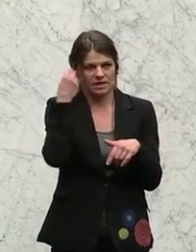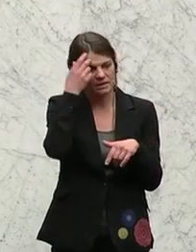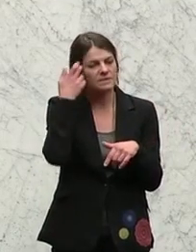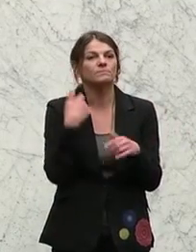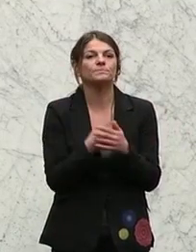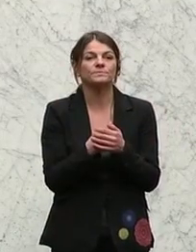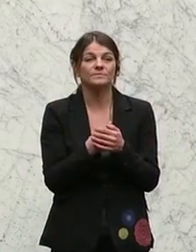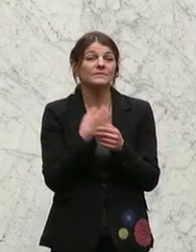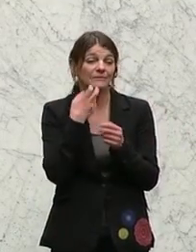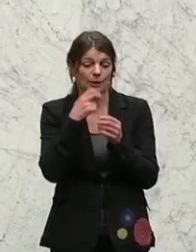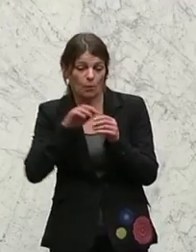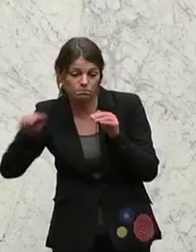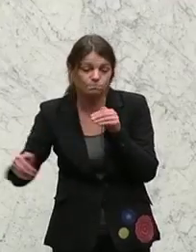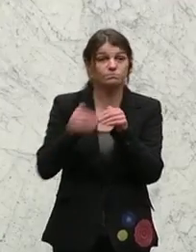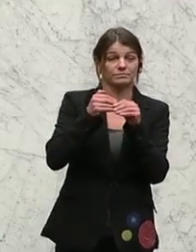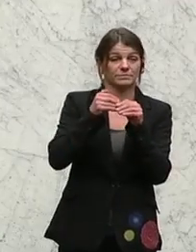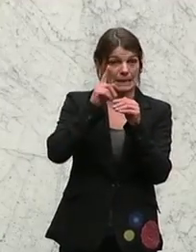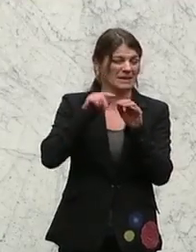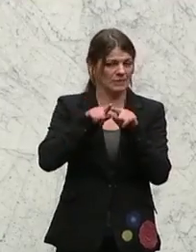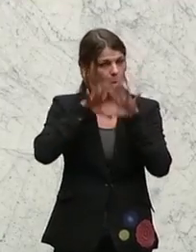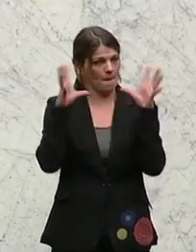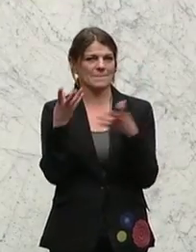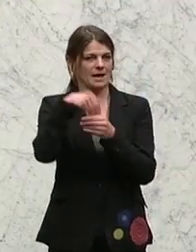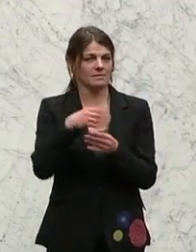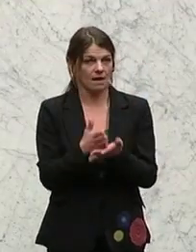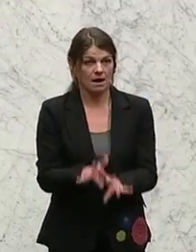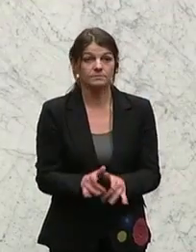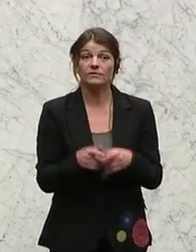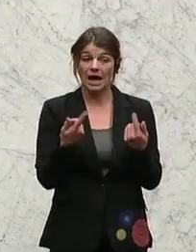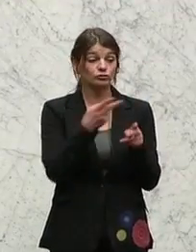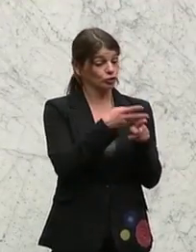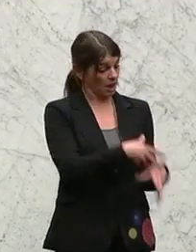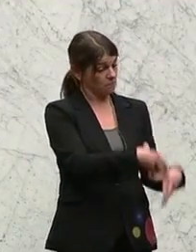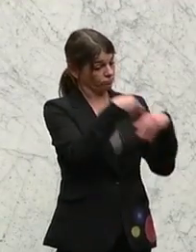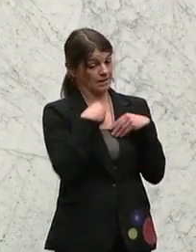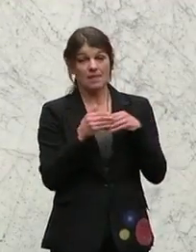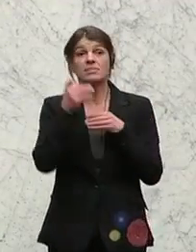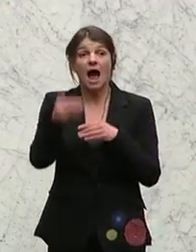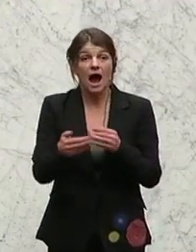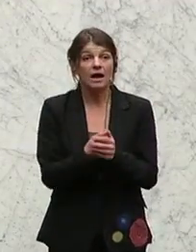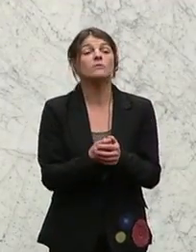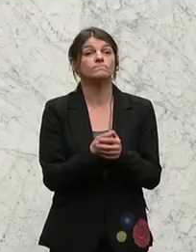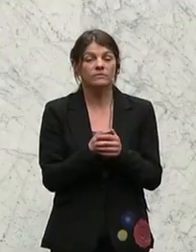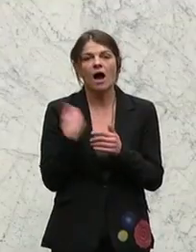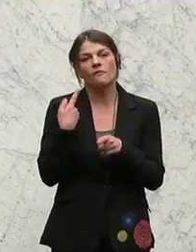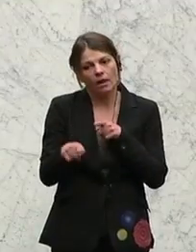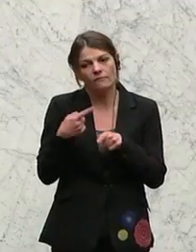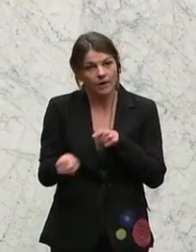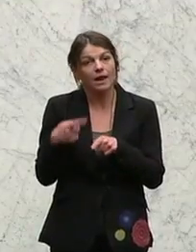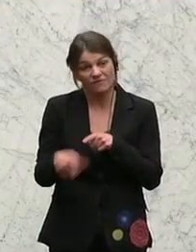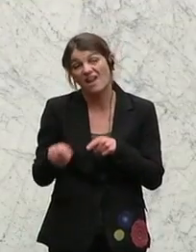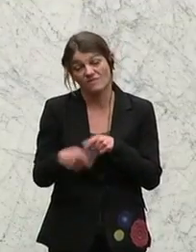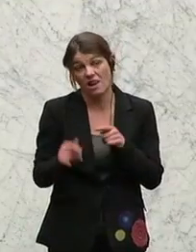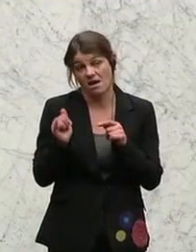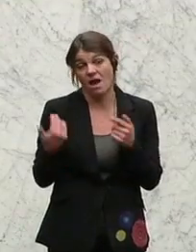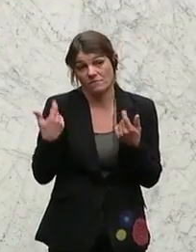möchte ich der Vollständigkeit heute im Ablauf auf erwähnen, auch nach der Verstaatlichung sind eine Menge an Fehlern passiert.